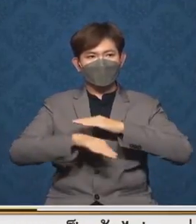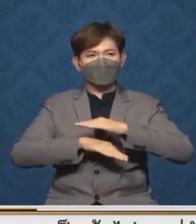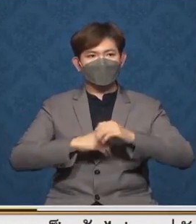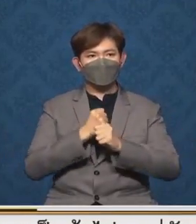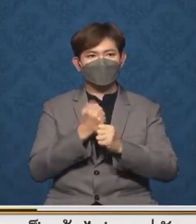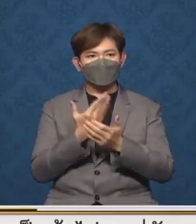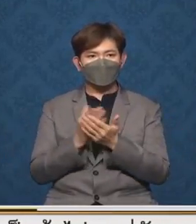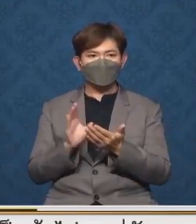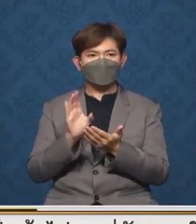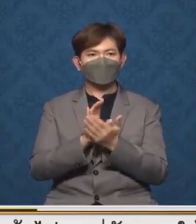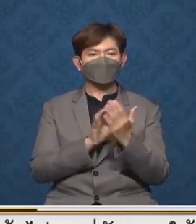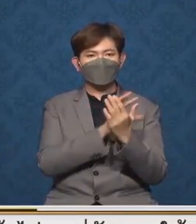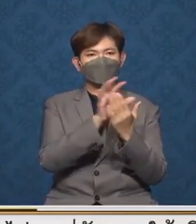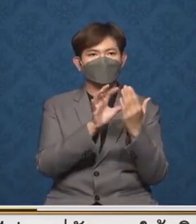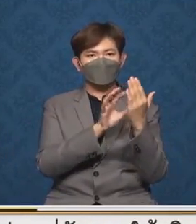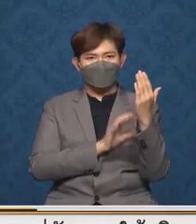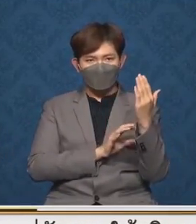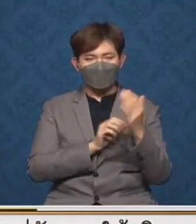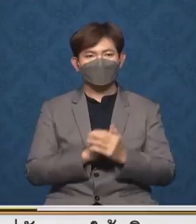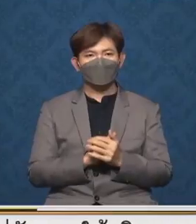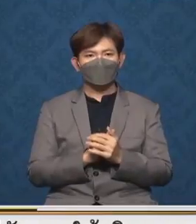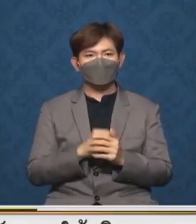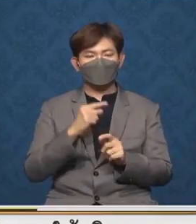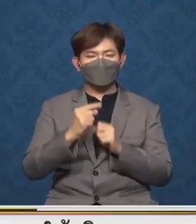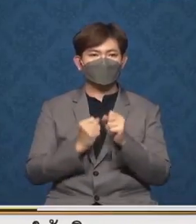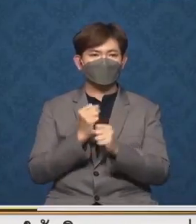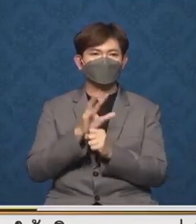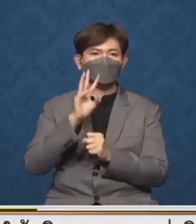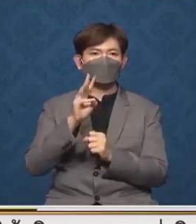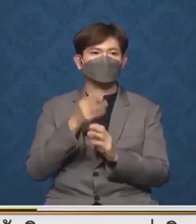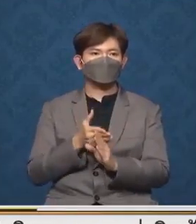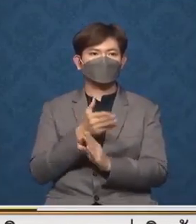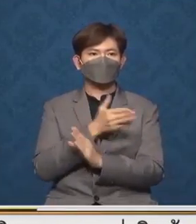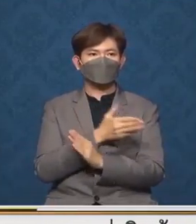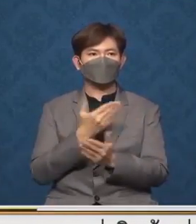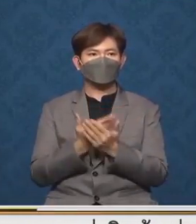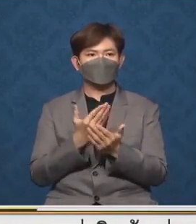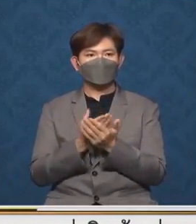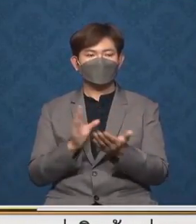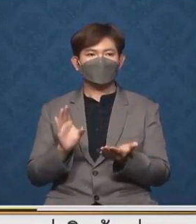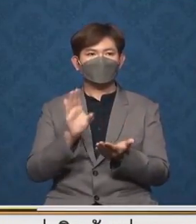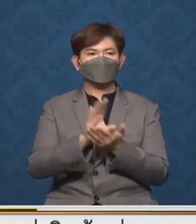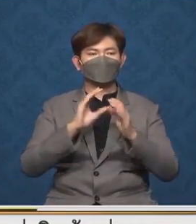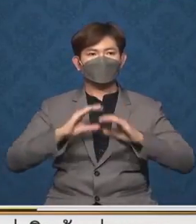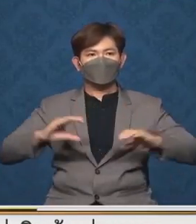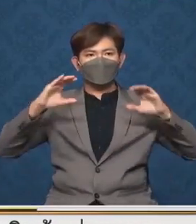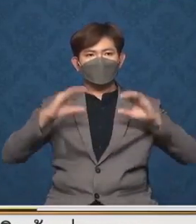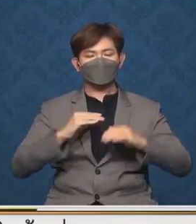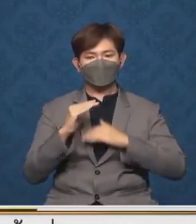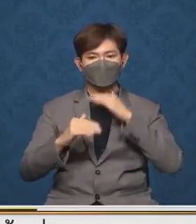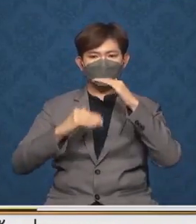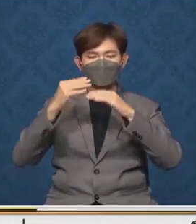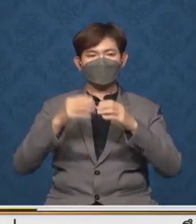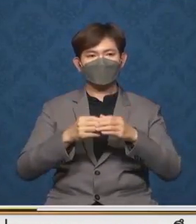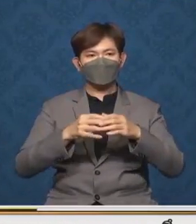งทุนในภูมิภาคโดยในช่วง6ปีที่ผ่านมาการลงทุนของภาครัฐขยายตัวเฉลี่ย